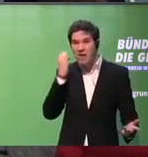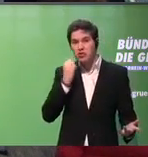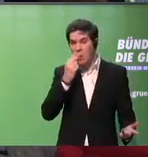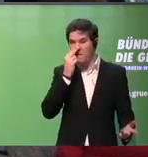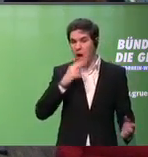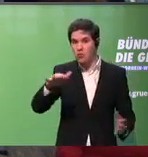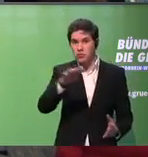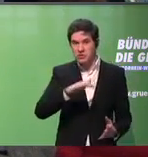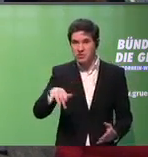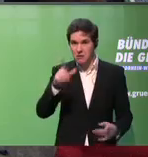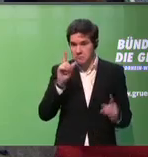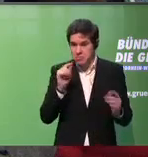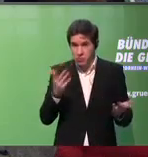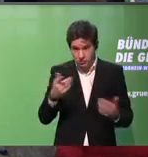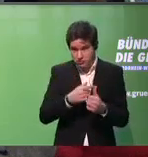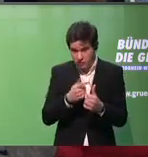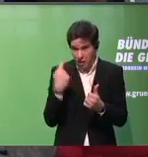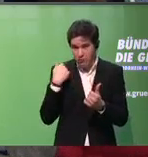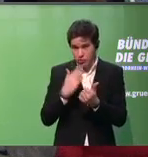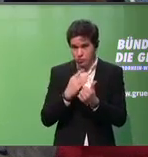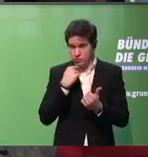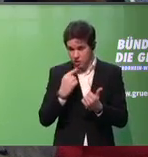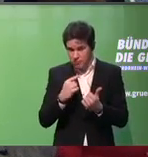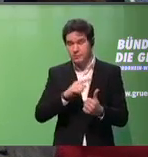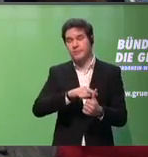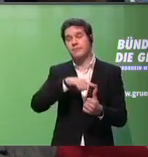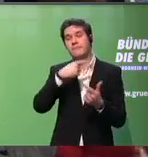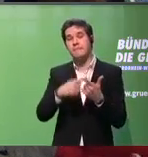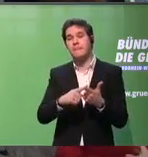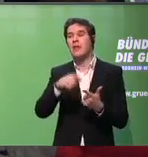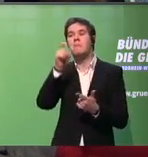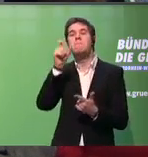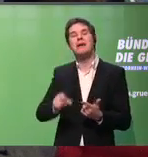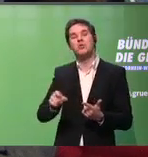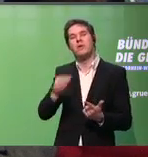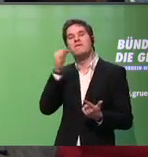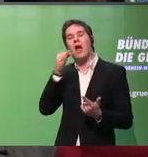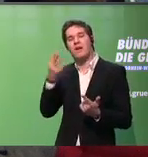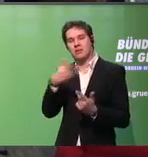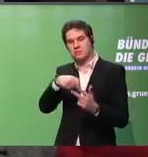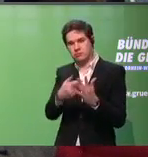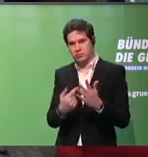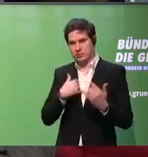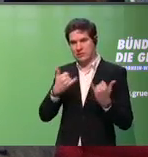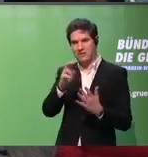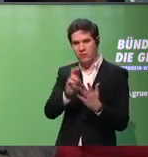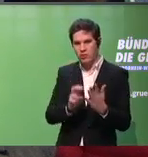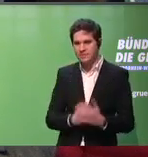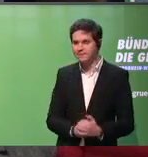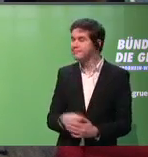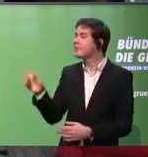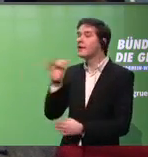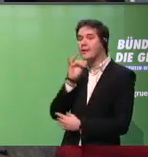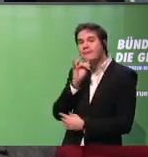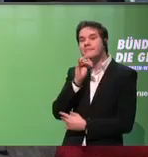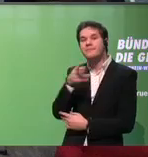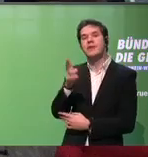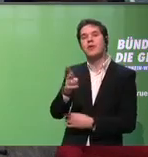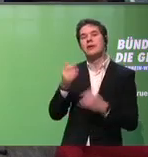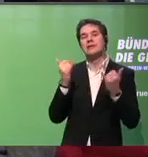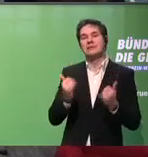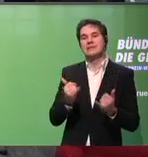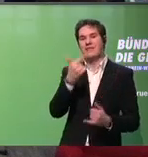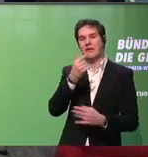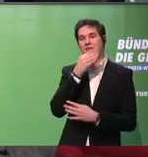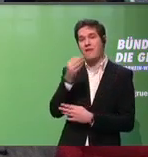nach der Klimakonferenz. Und wir lesen auch die Fragen vor, die an dich persönlich eingegangen sind. Genau, da gibt es jetzt auch wieder zwei Fragen, auch nochmal